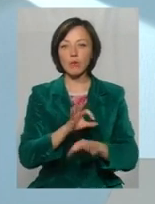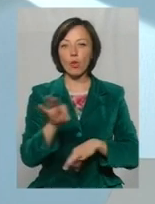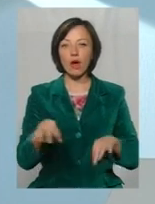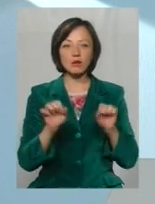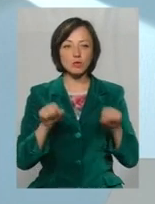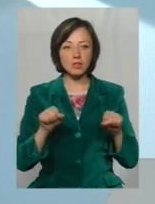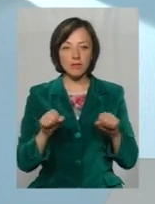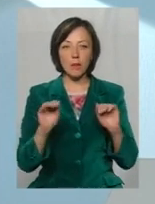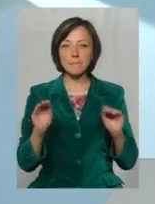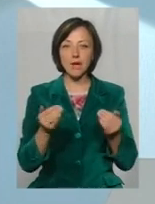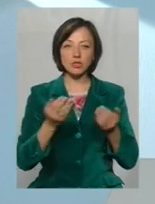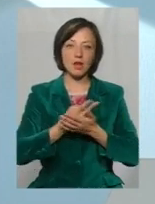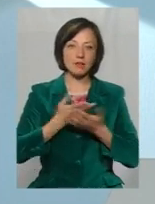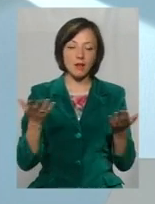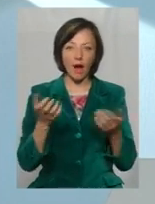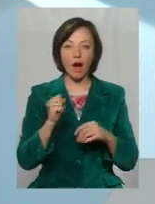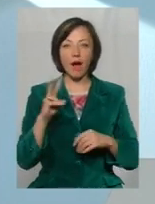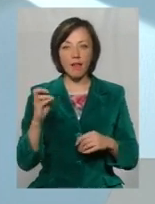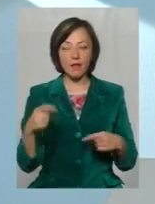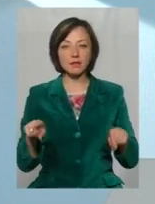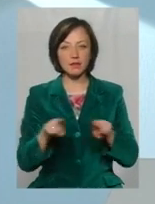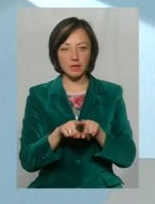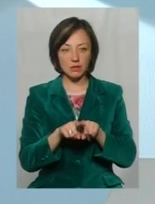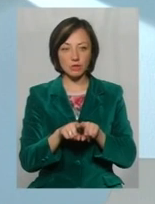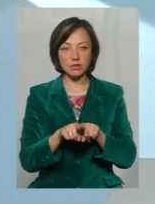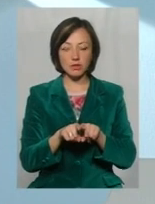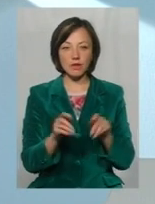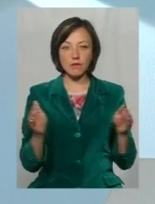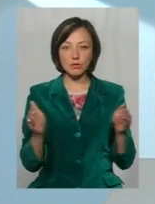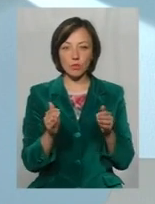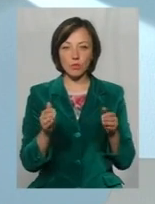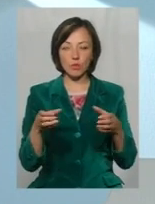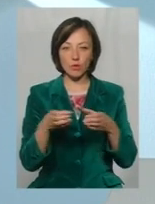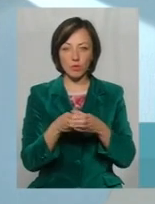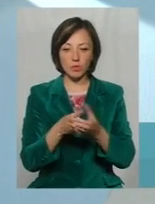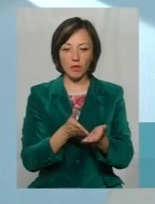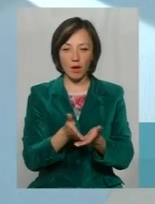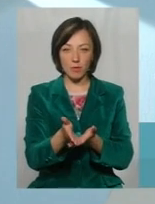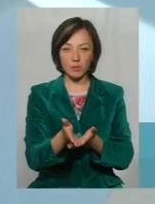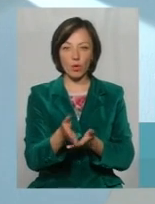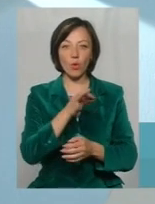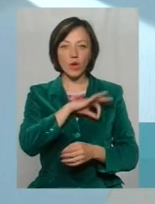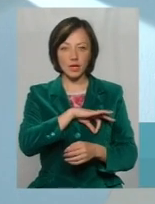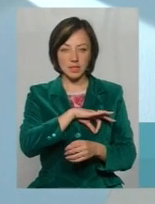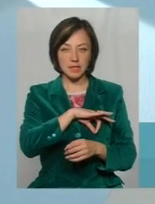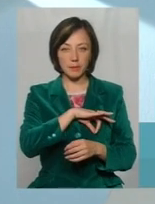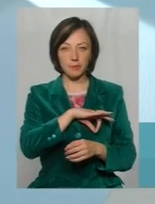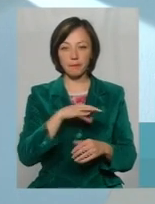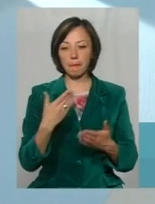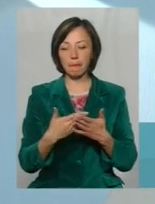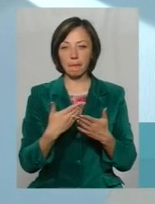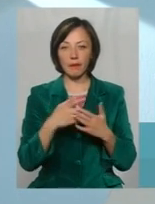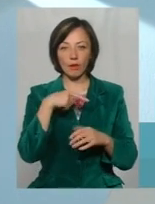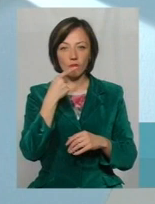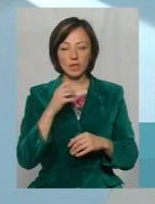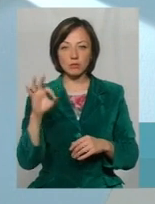можливо, менш яскраві, але теж в вузькому цільовому напрямку корисні. Якщо говорити